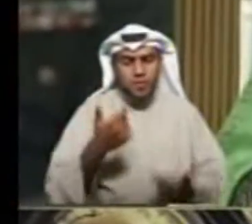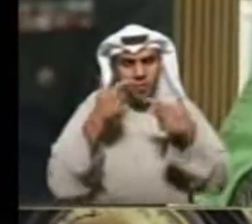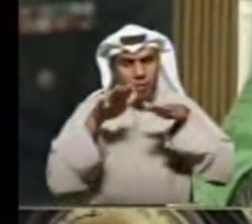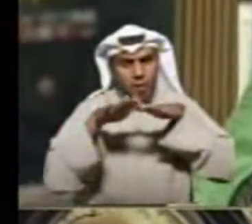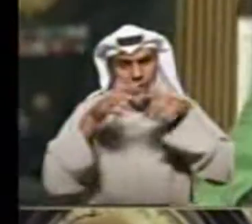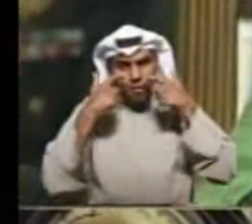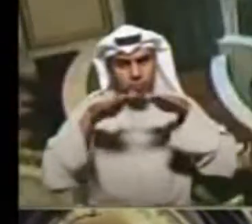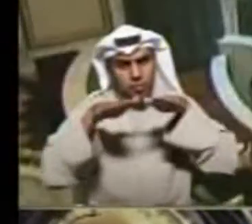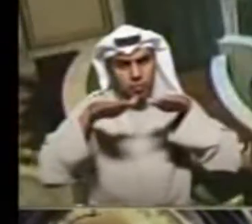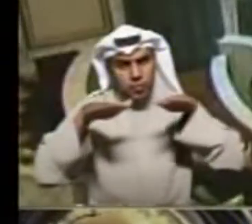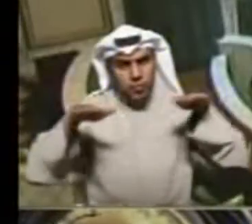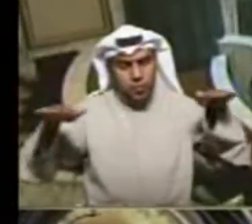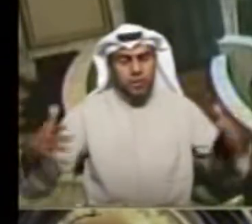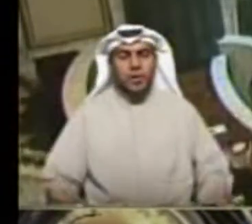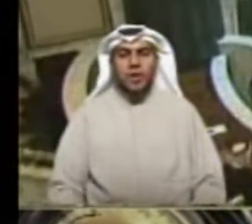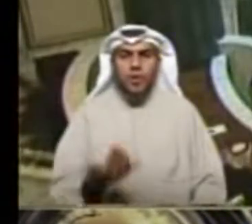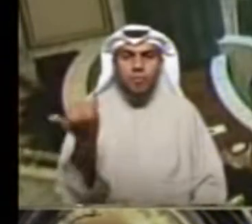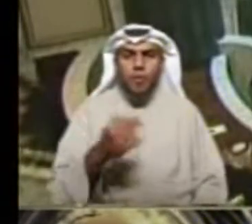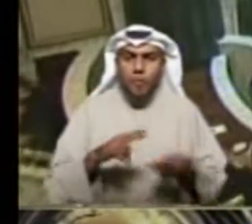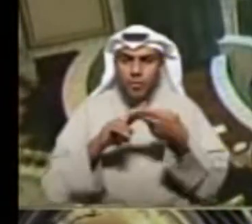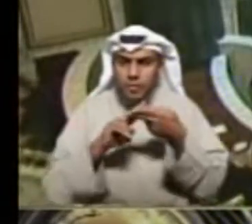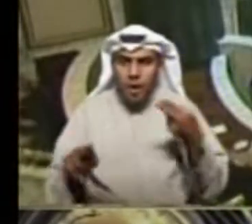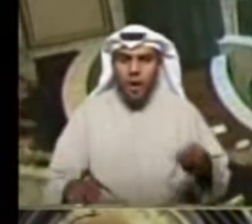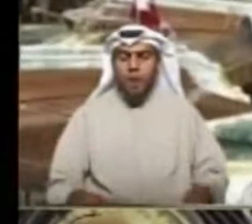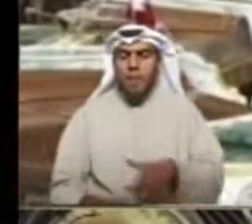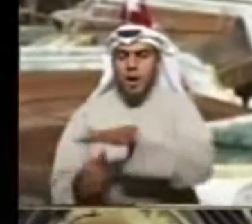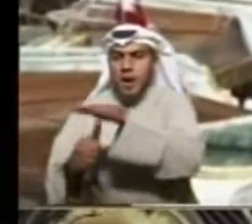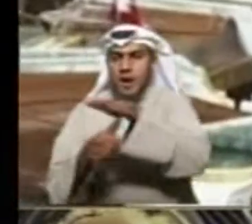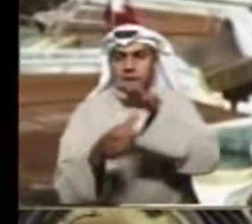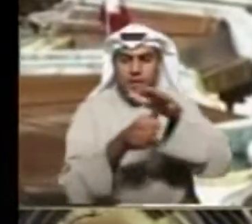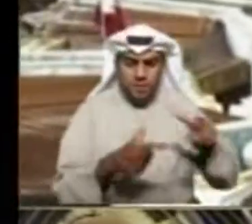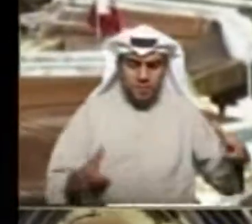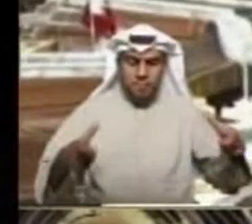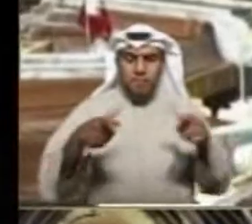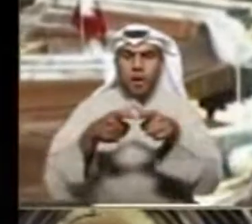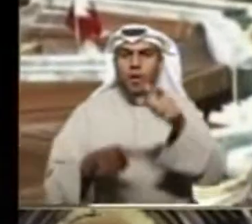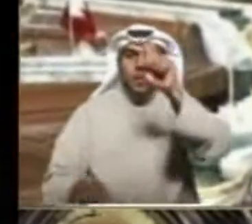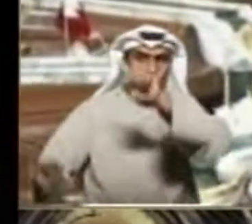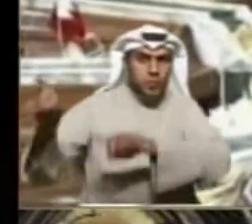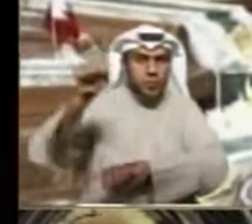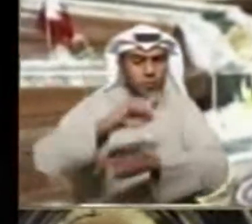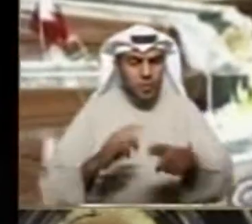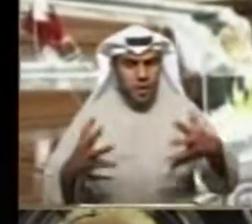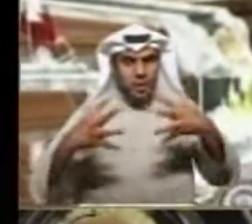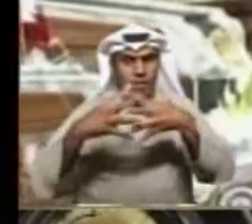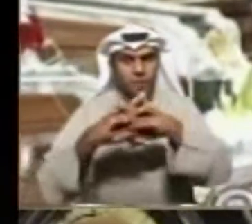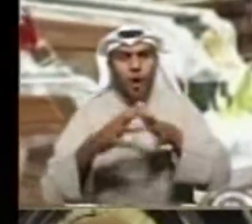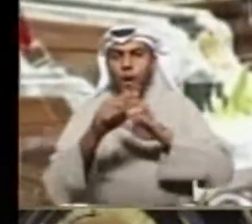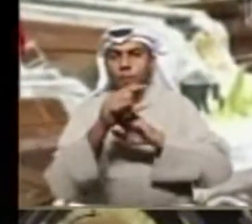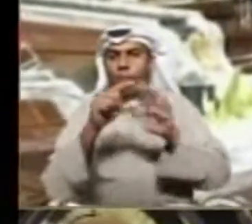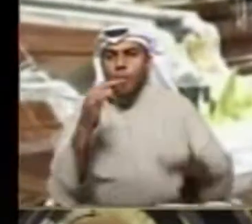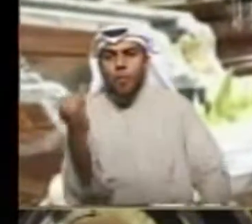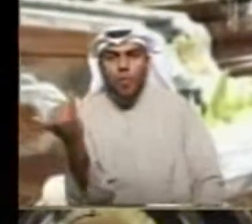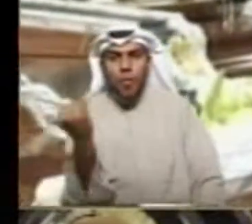والاستقرار. واليوم يكمل القادة مسيرة العمل الخليجي المشترك مع مناقشة عدد من الموضوعات المهمة خلال